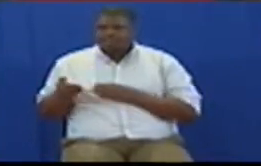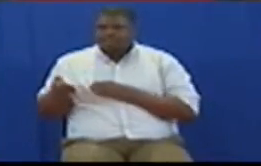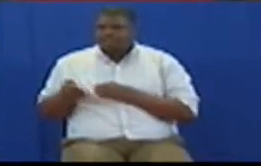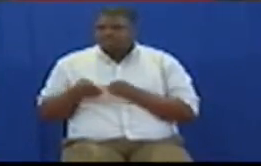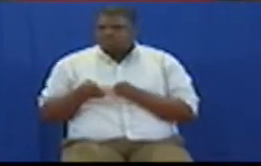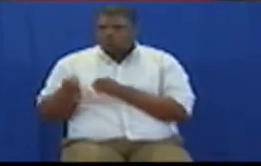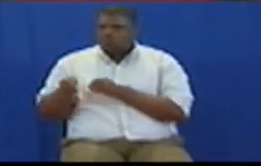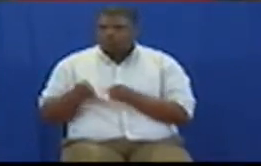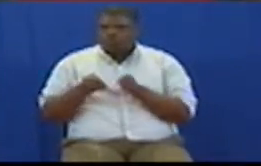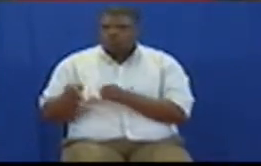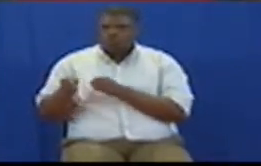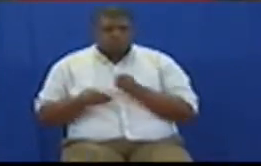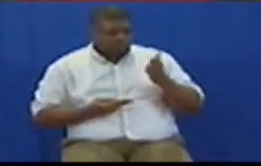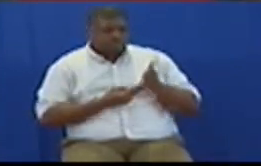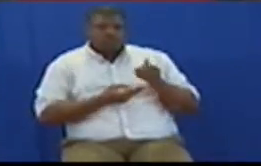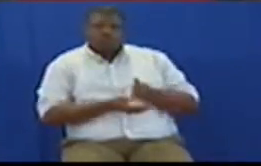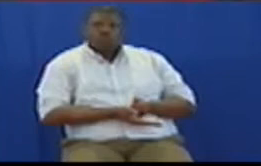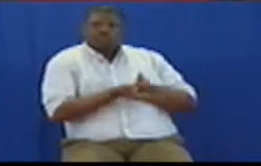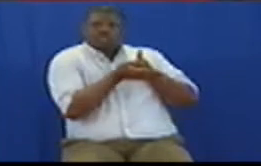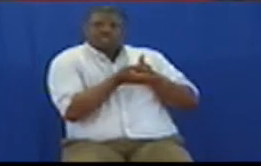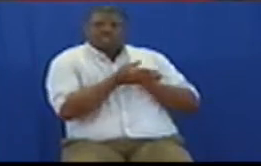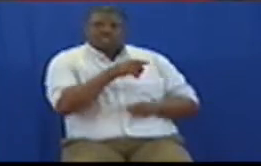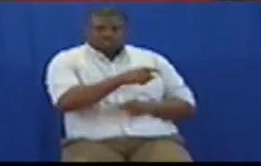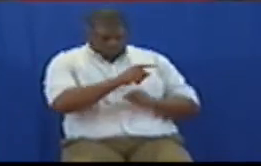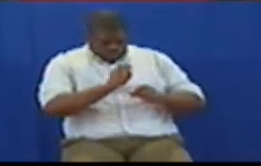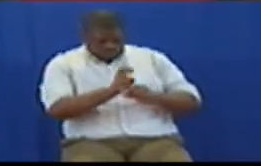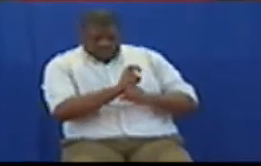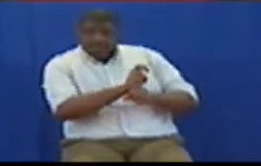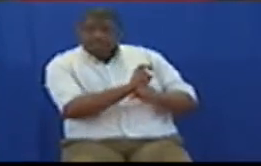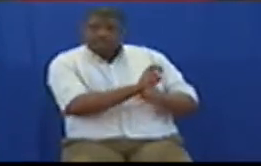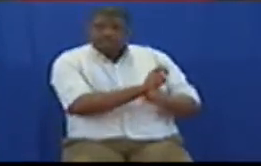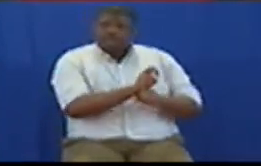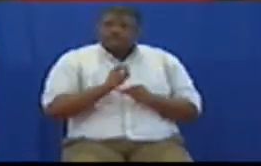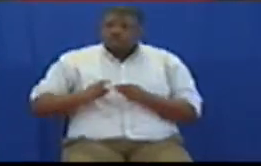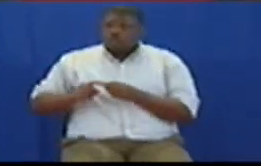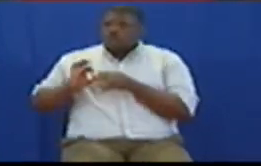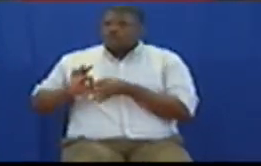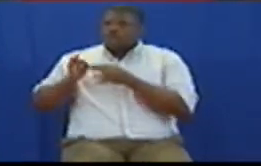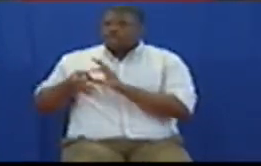wa kielektroniki ambao utasaidia kusimamia na kuratibu